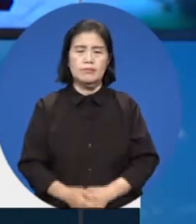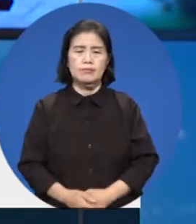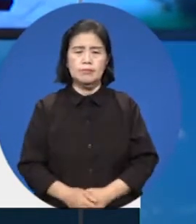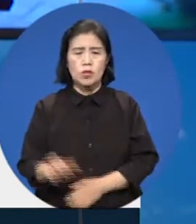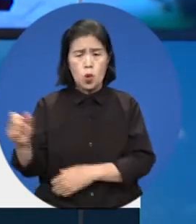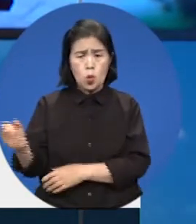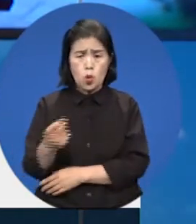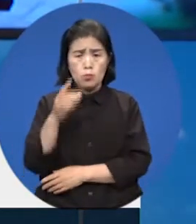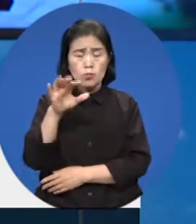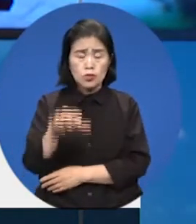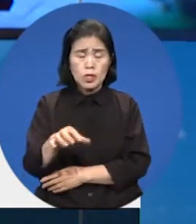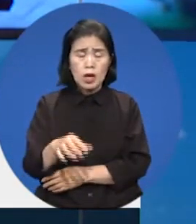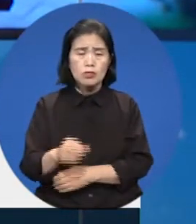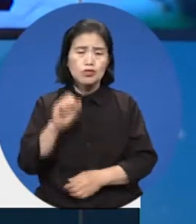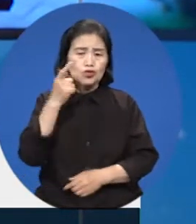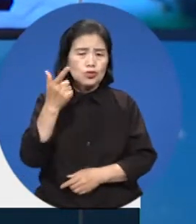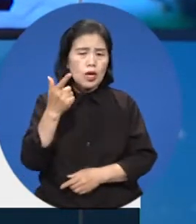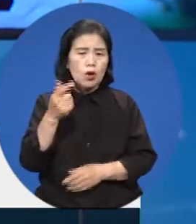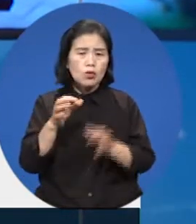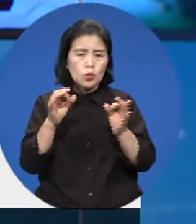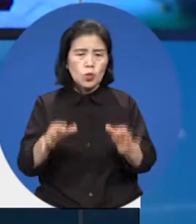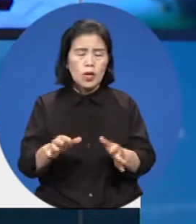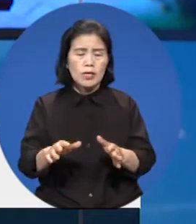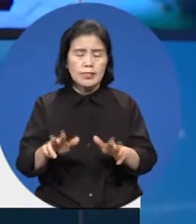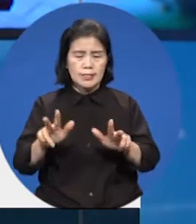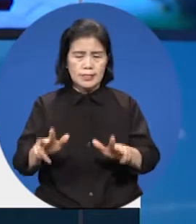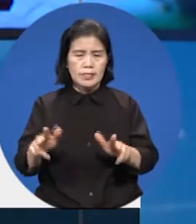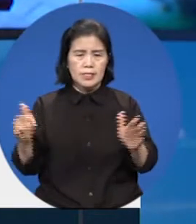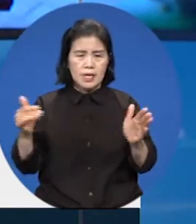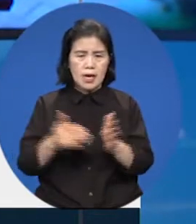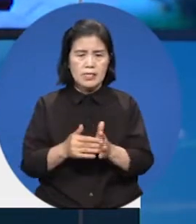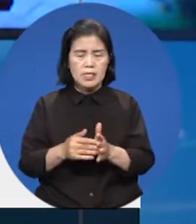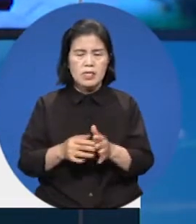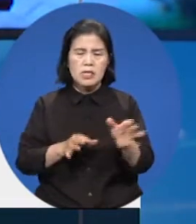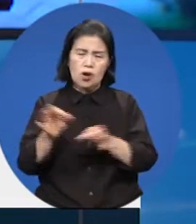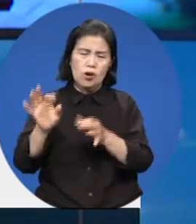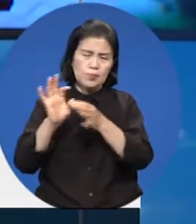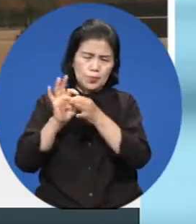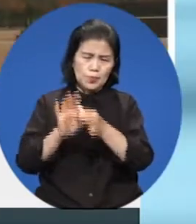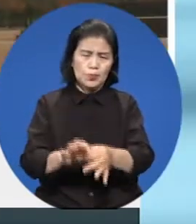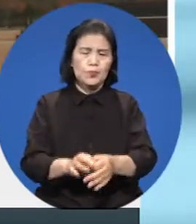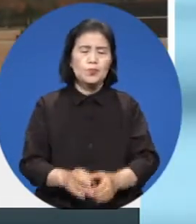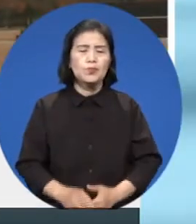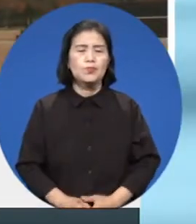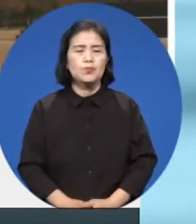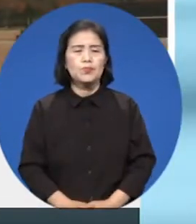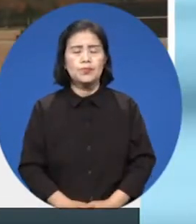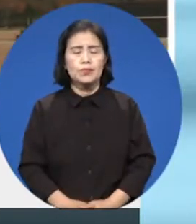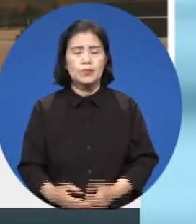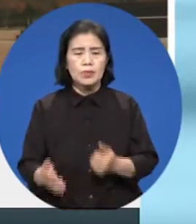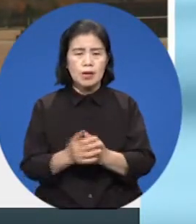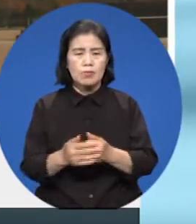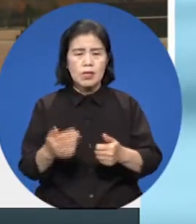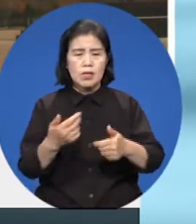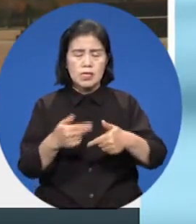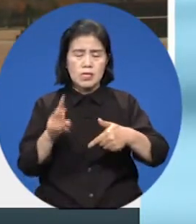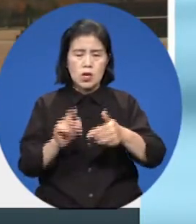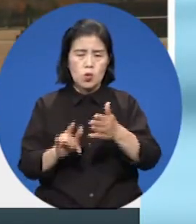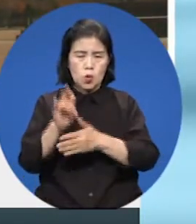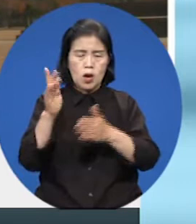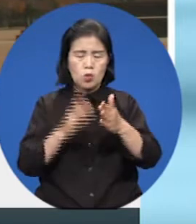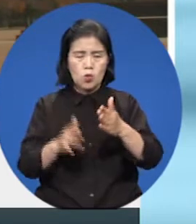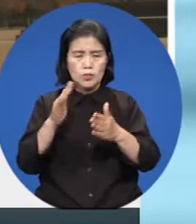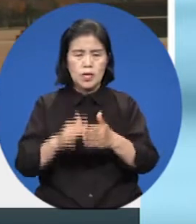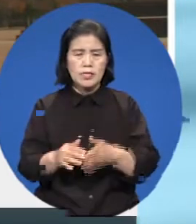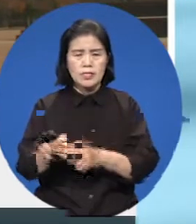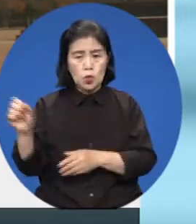스카이72 골프장은 6개월째, 그때부터 지금까지 6개월째 무단 영업을 지속하고 있습니다. 이에 인천공항공사는